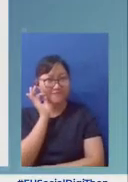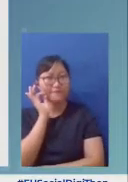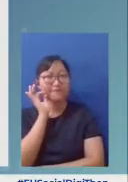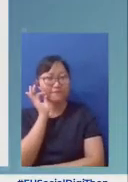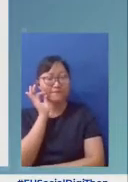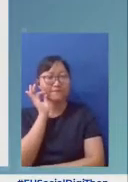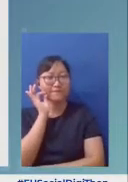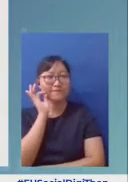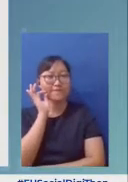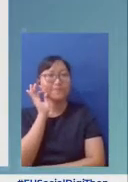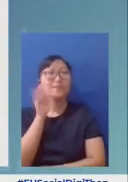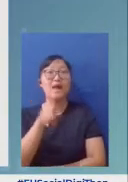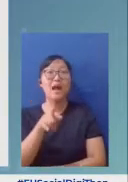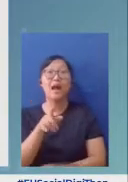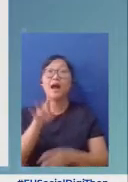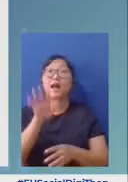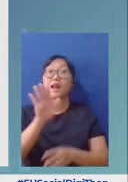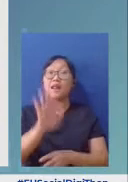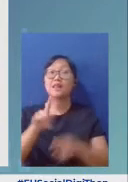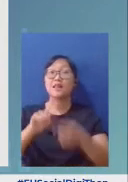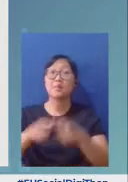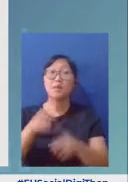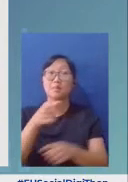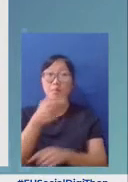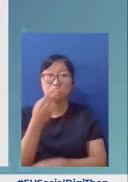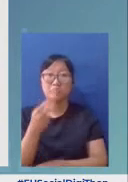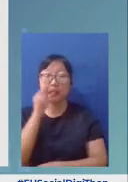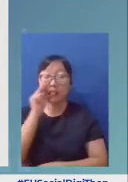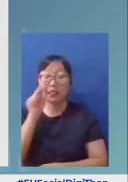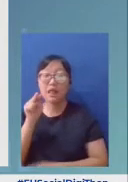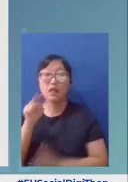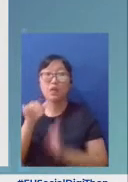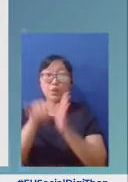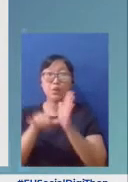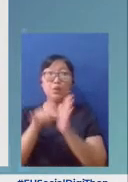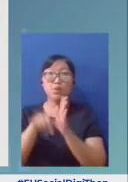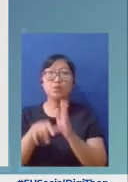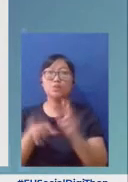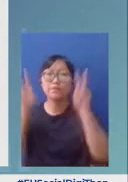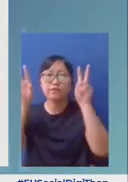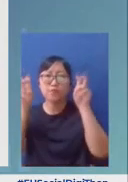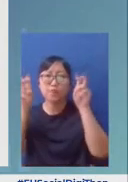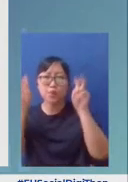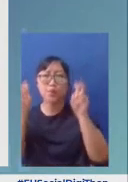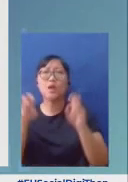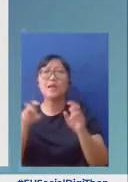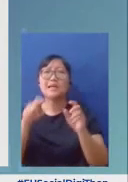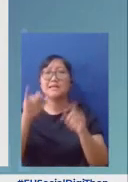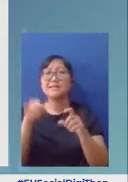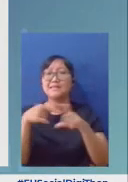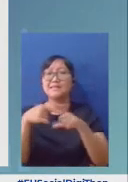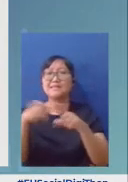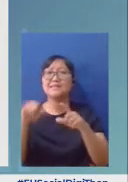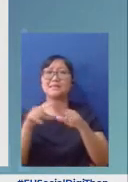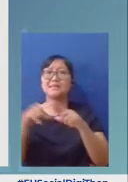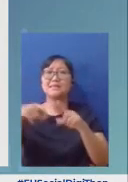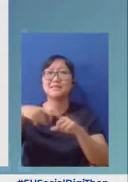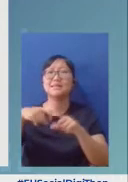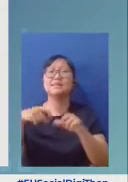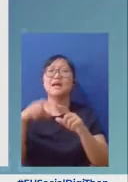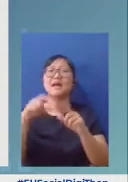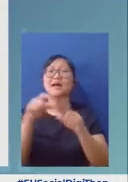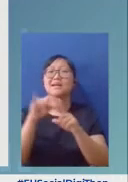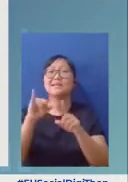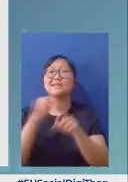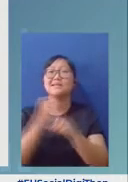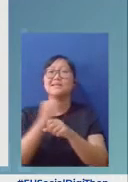nanti teman-teman boleh dibuka di YouTube ya. Filmnya Jejak Digital namanya ya, By Sejiwa Organisasiku. Nah,